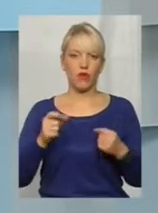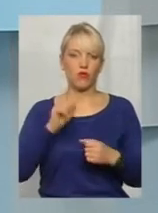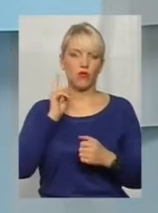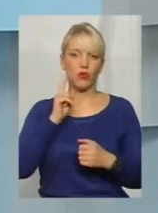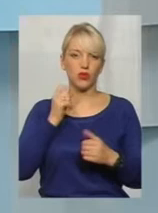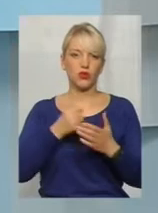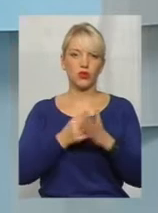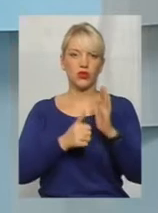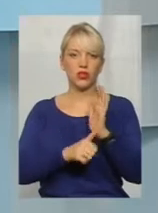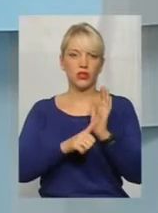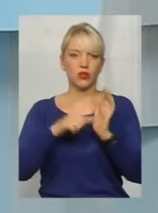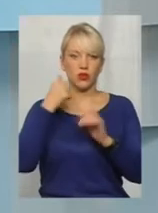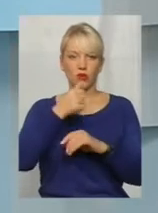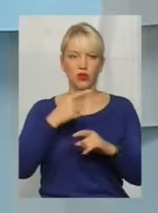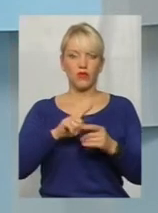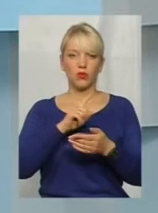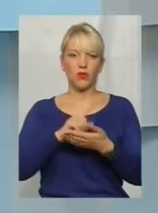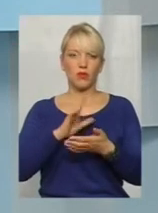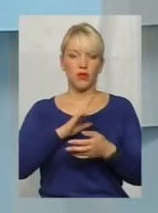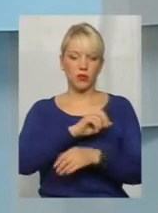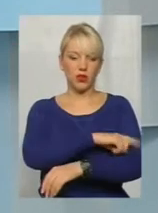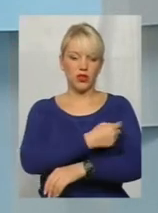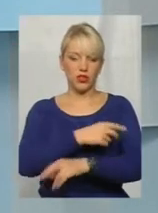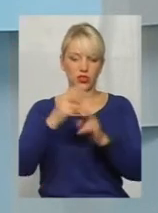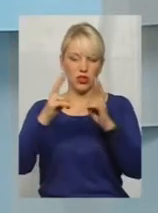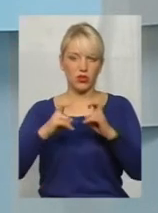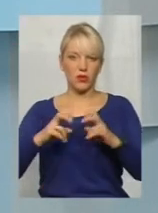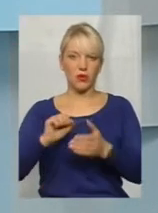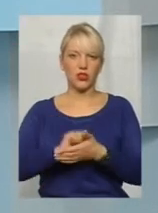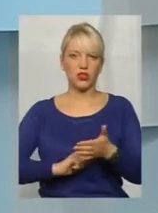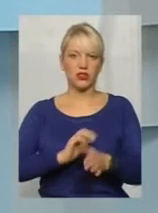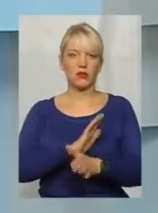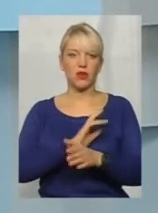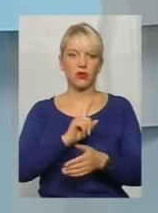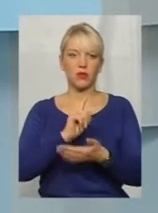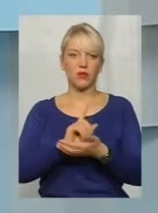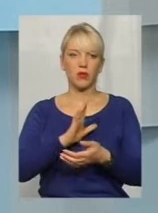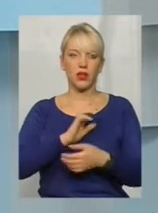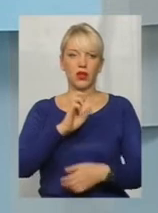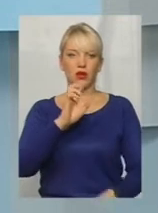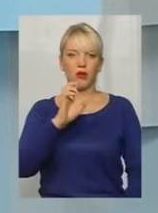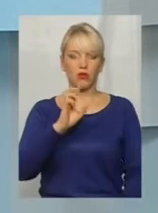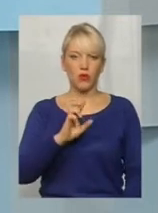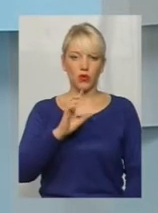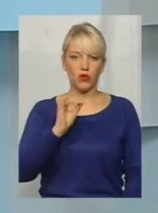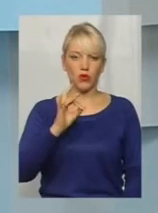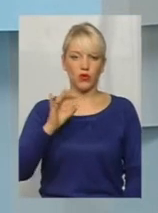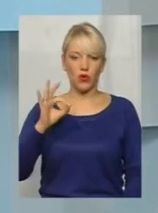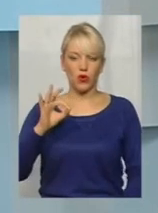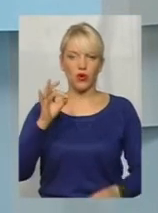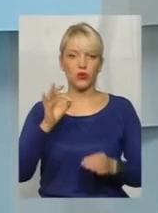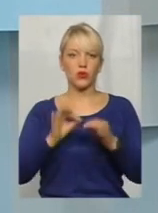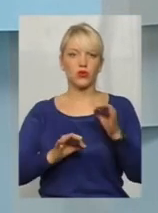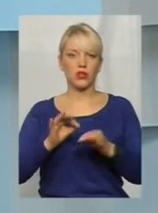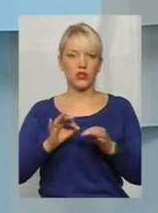випадках обов'язково проводиться медичне дослідження причин смерті, обов'язково потрібно було його направити в бюро судово-медичних експертиз.